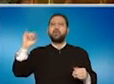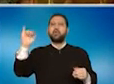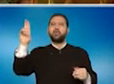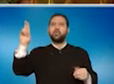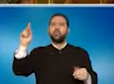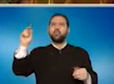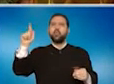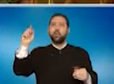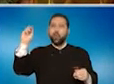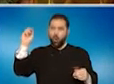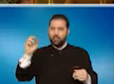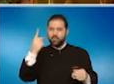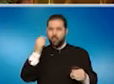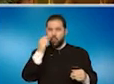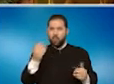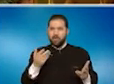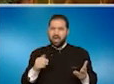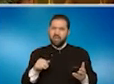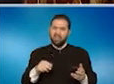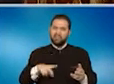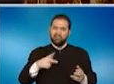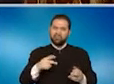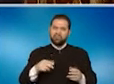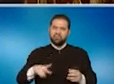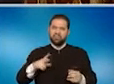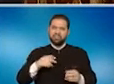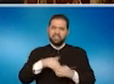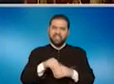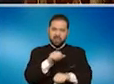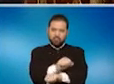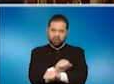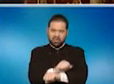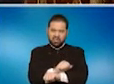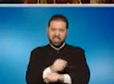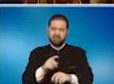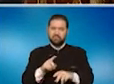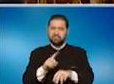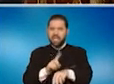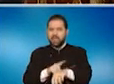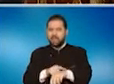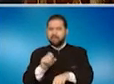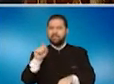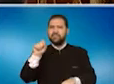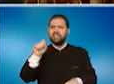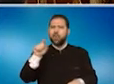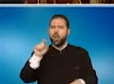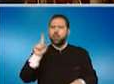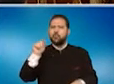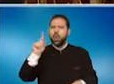obnaș care petrecuse 20 de ani în ognă, prin bunătate. Când l-a